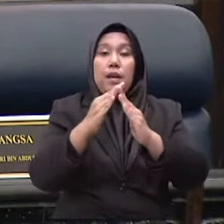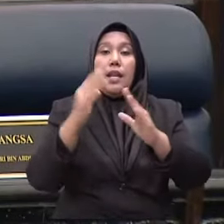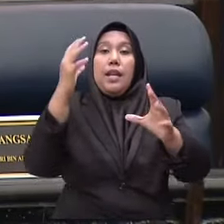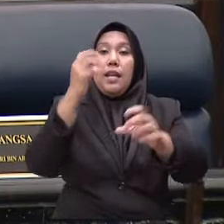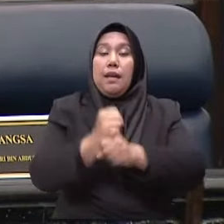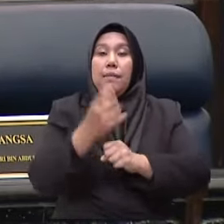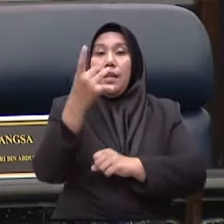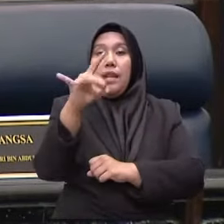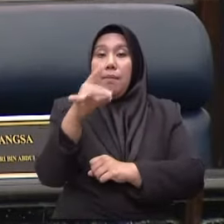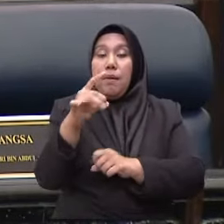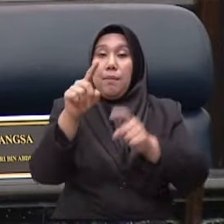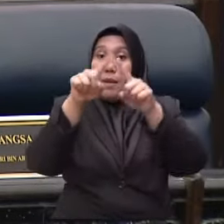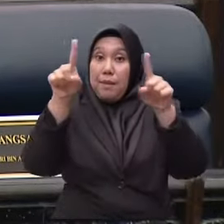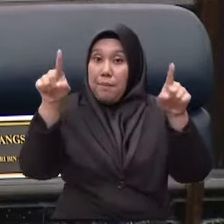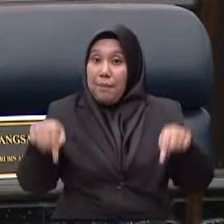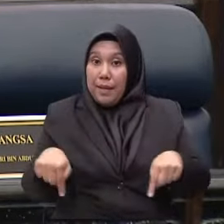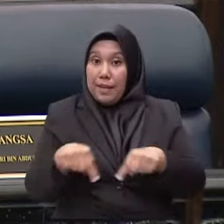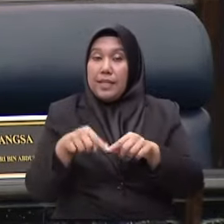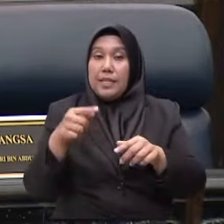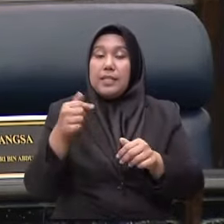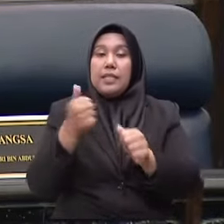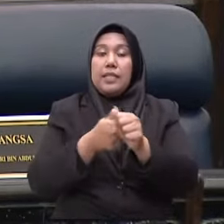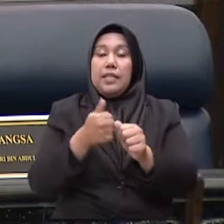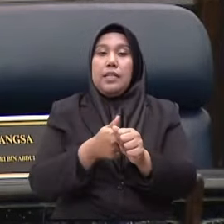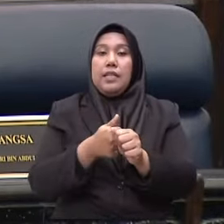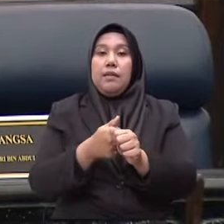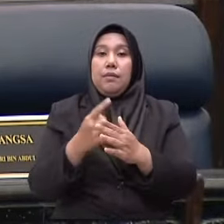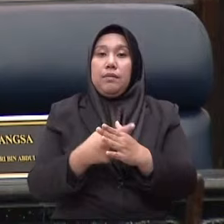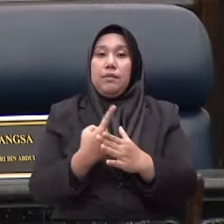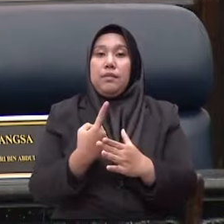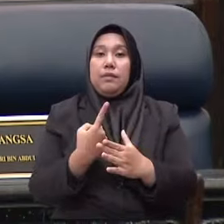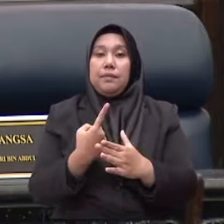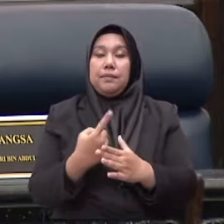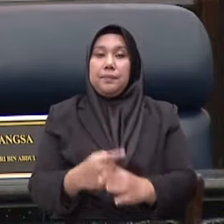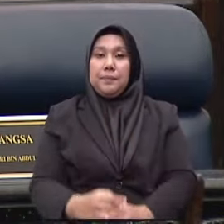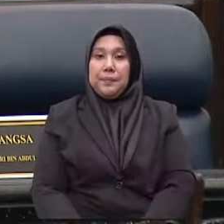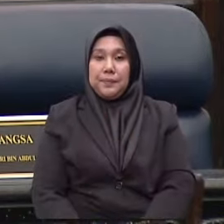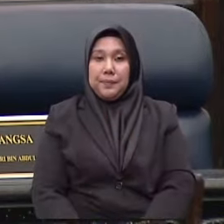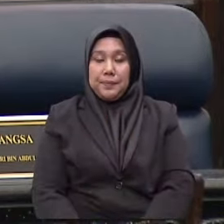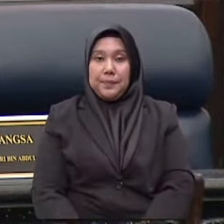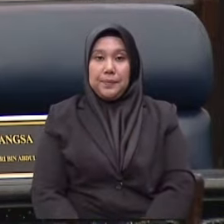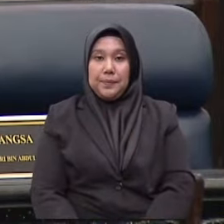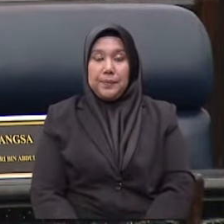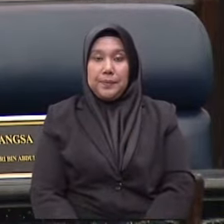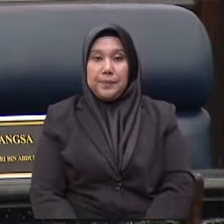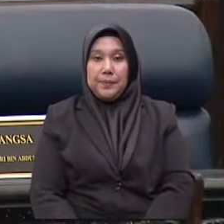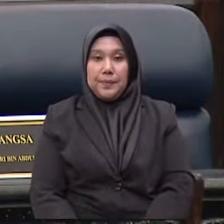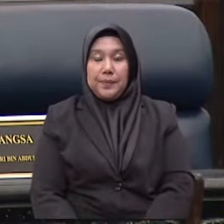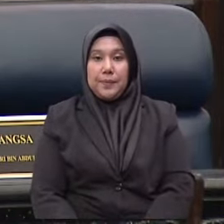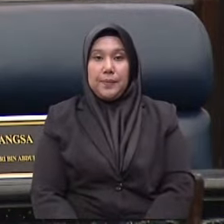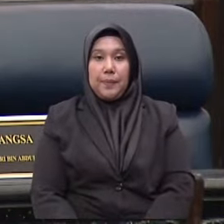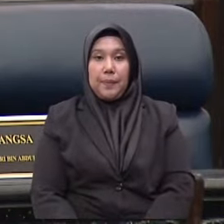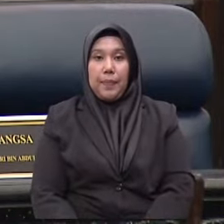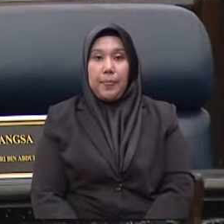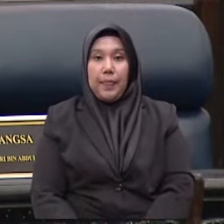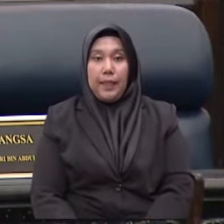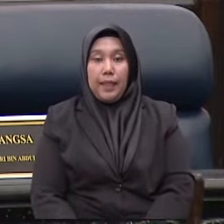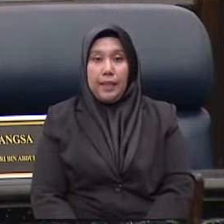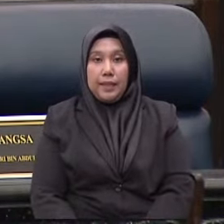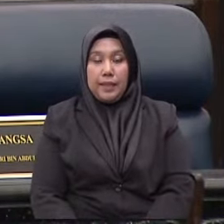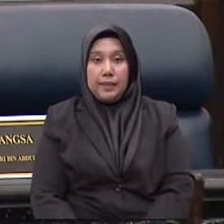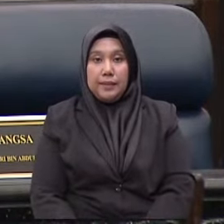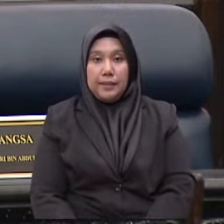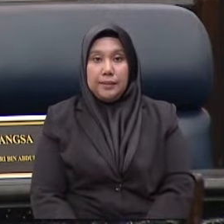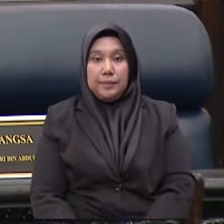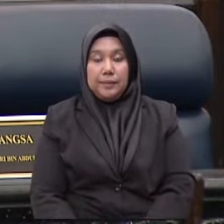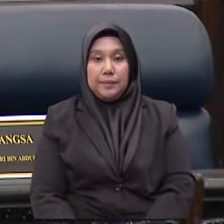bulan tapi hakikatnya kita tak nampak benda di luar sebab tu saya inin mencadangkan tiap-tiap bulan